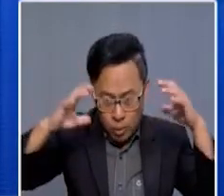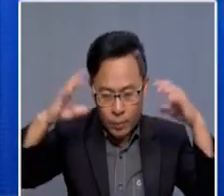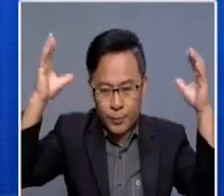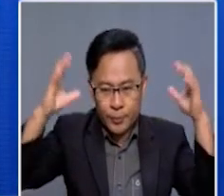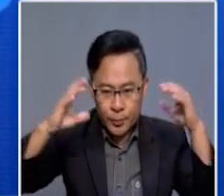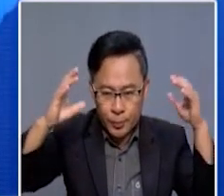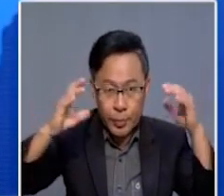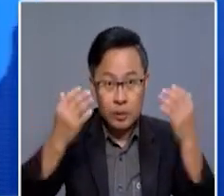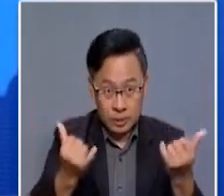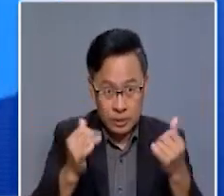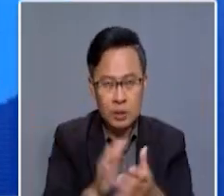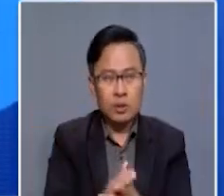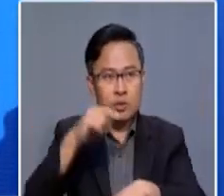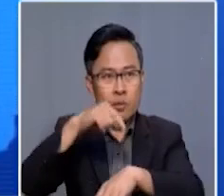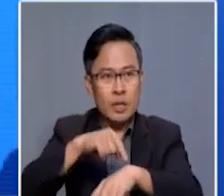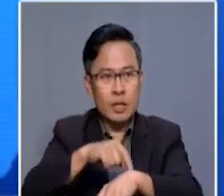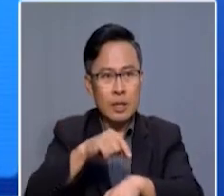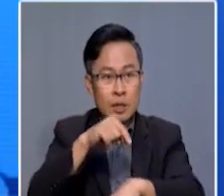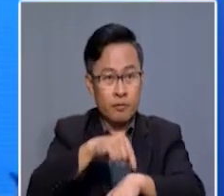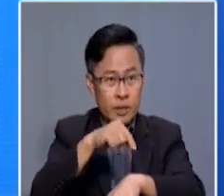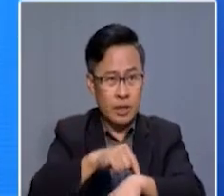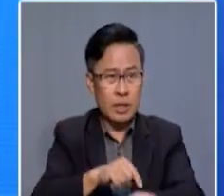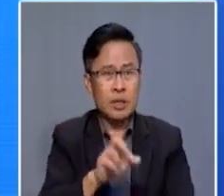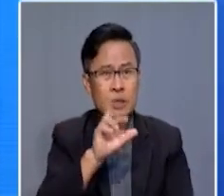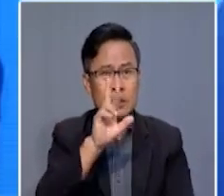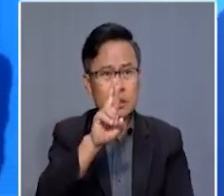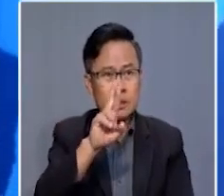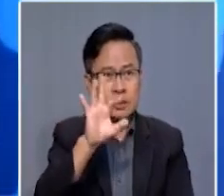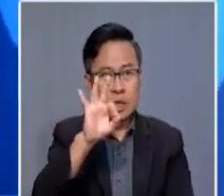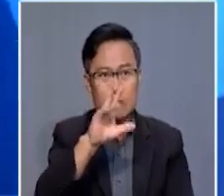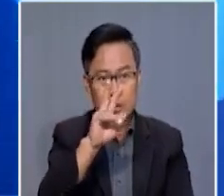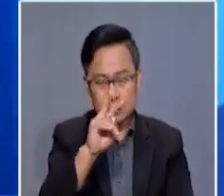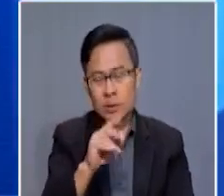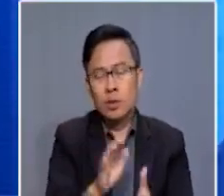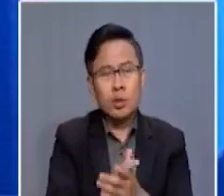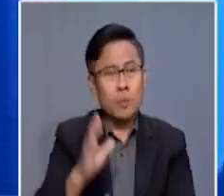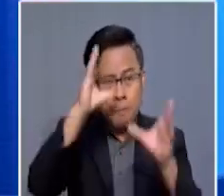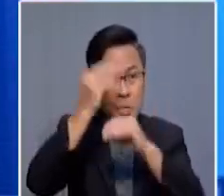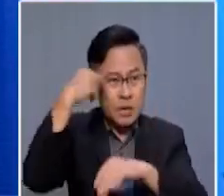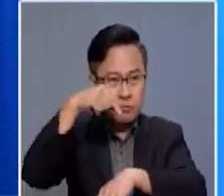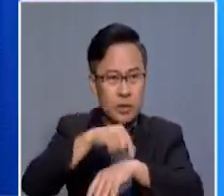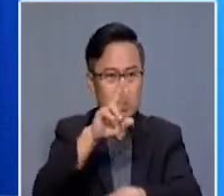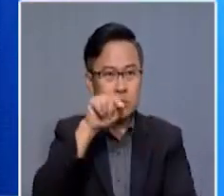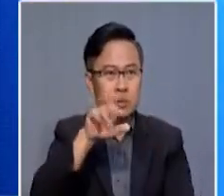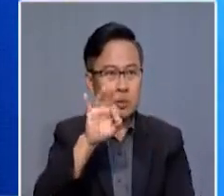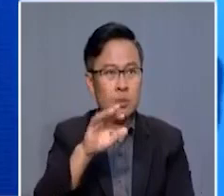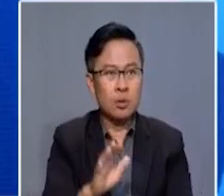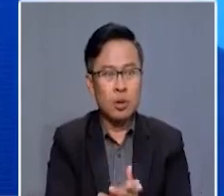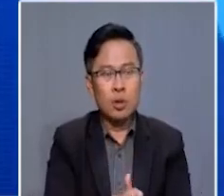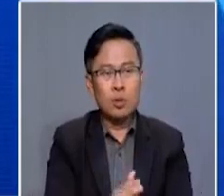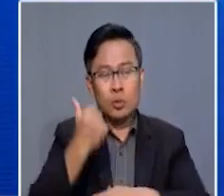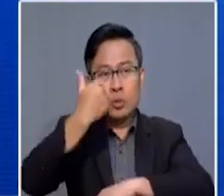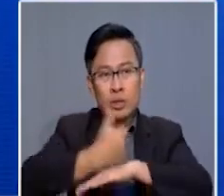ขณะที่เมื่อคืนนี้เวลาเที่ยงคืน9นาทีค่ะชาวประจวบคีรีขันธ์กว่า 2,000 คนนำโดยผู้ว่าราชการจังหวัดประจวบ